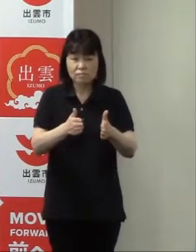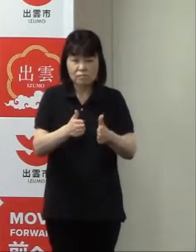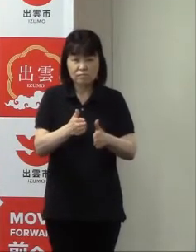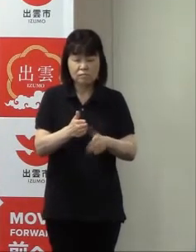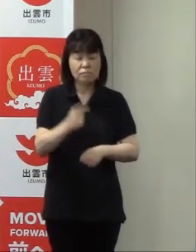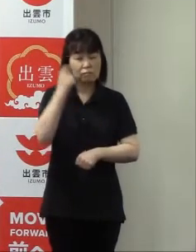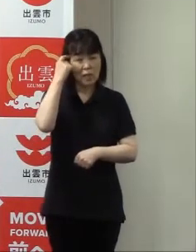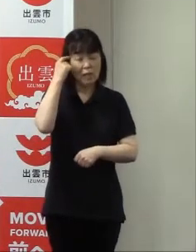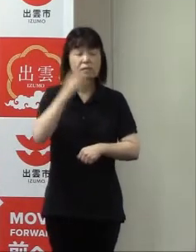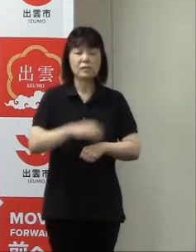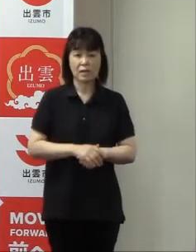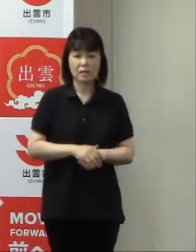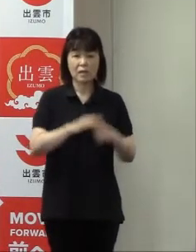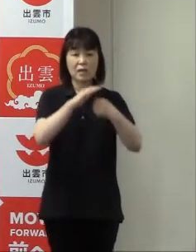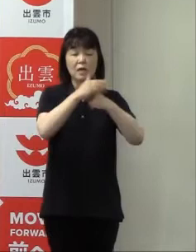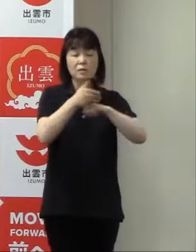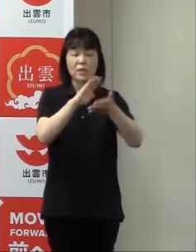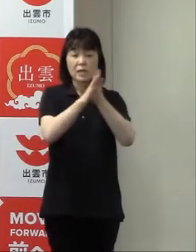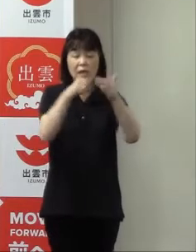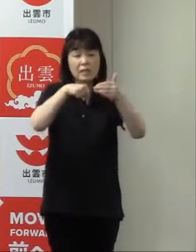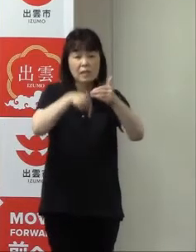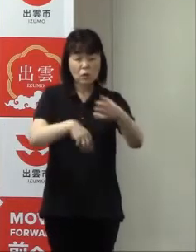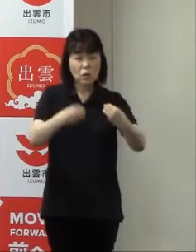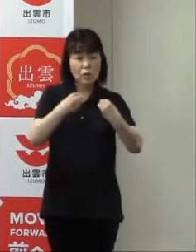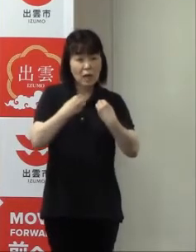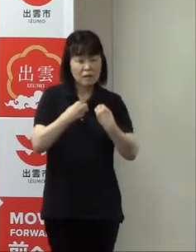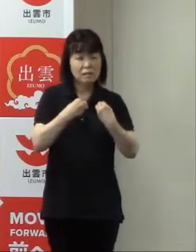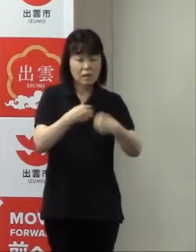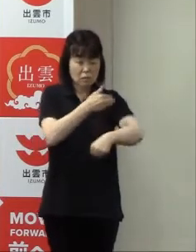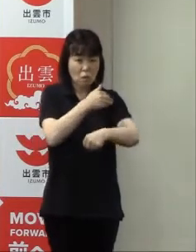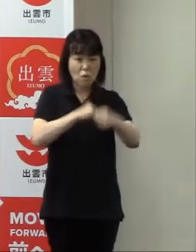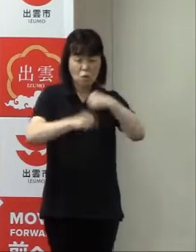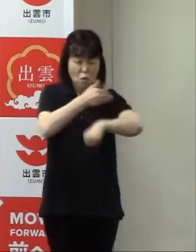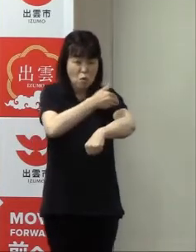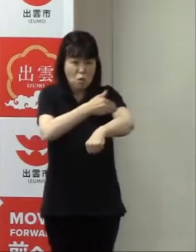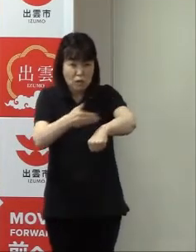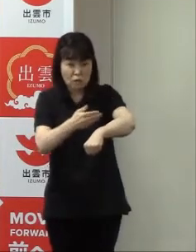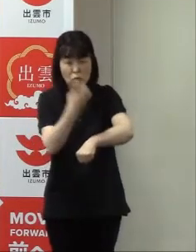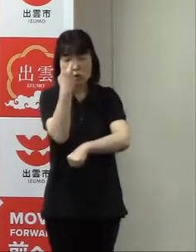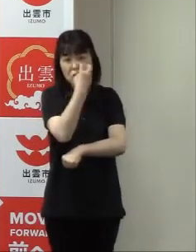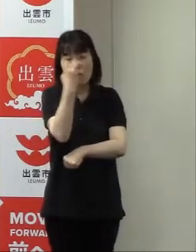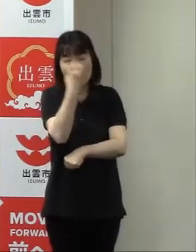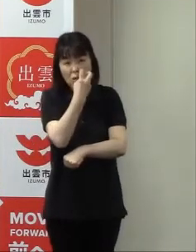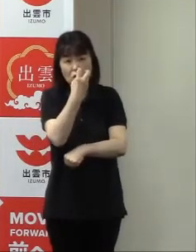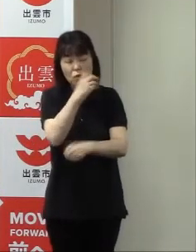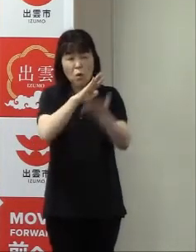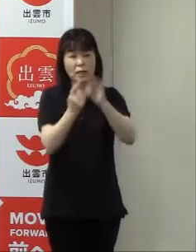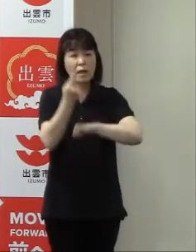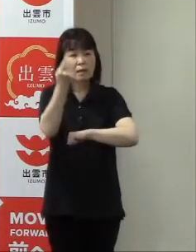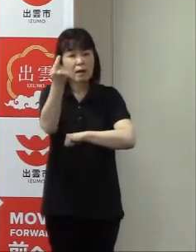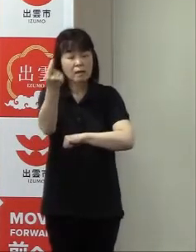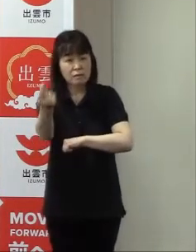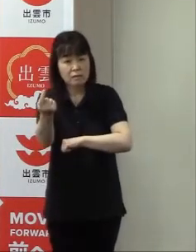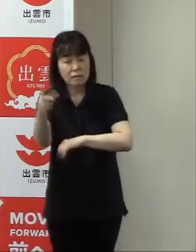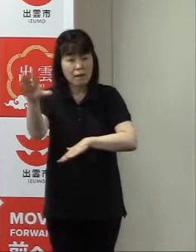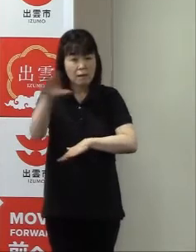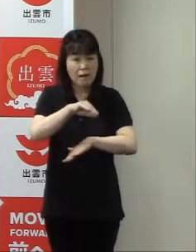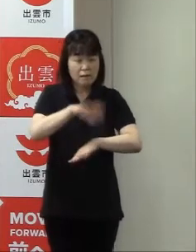県内の感染事例を見ましても、県外との往来が影響していると思われる事例が多数